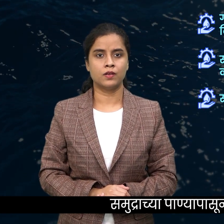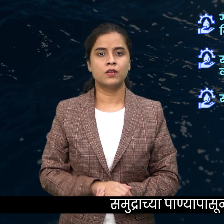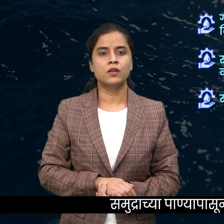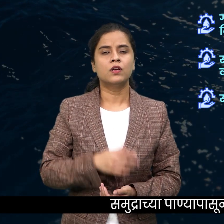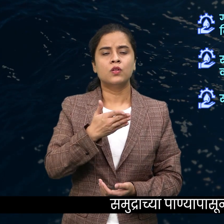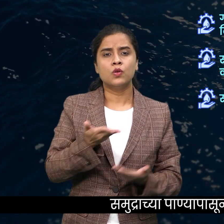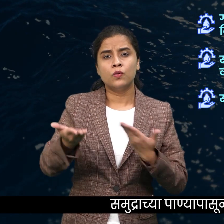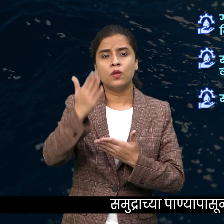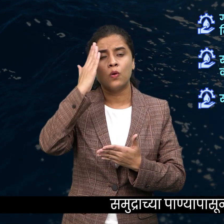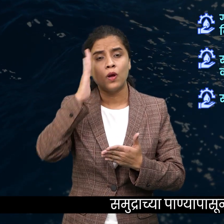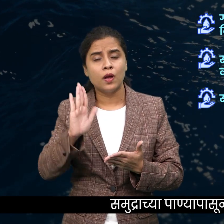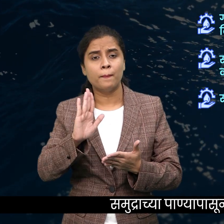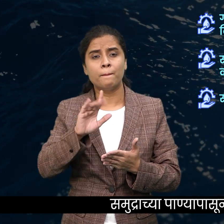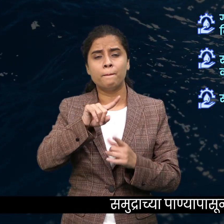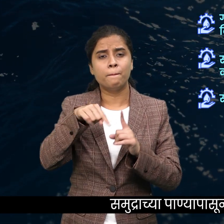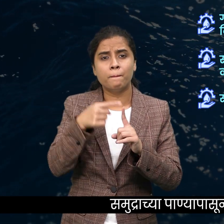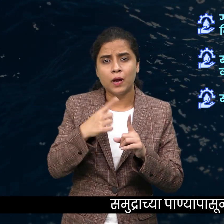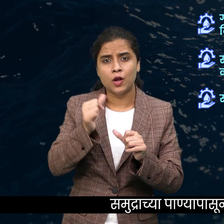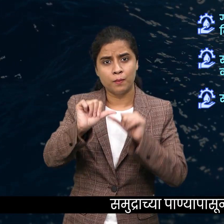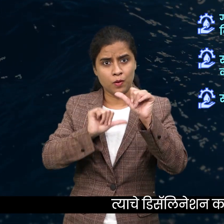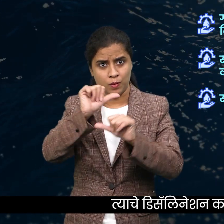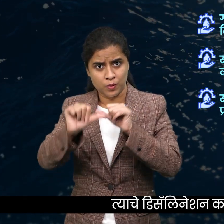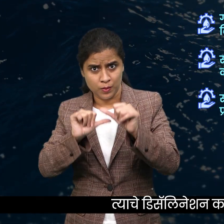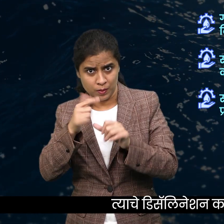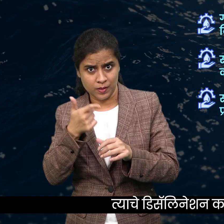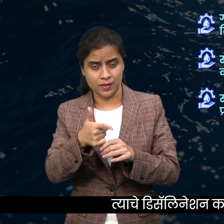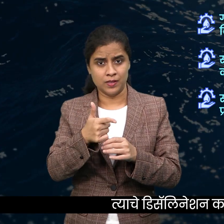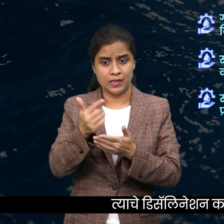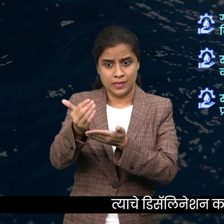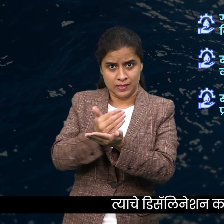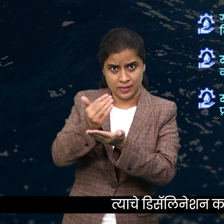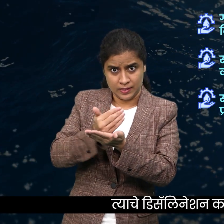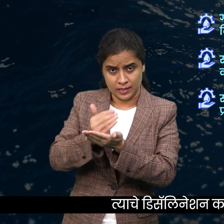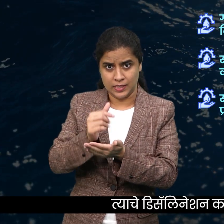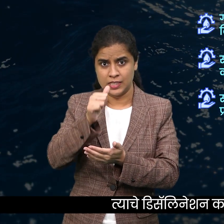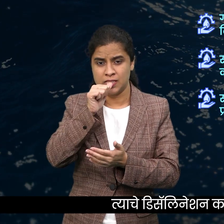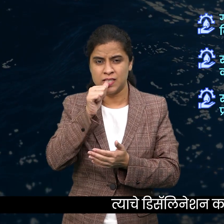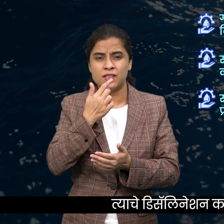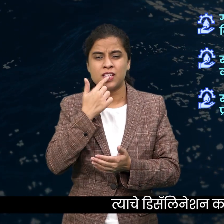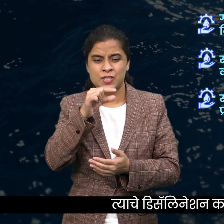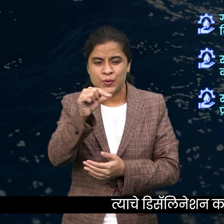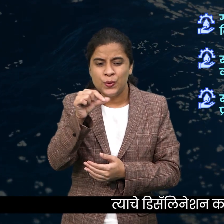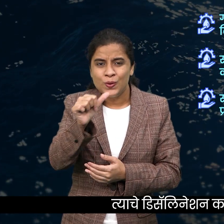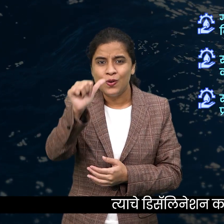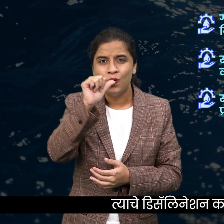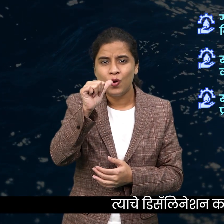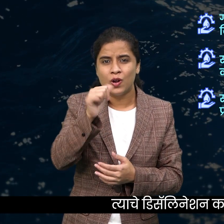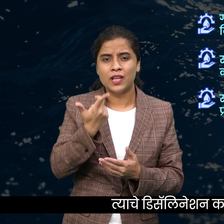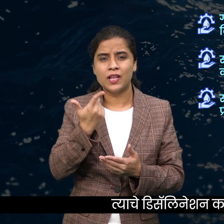समुद्राच्या पाण्यापासून ते वापरण्यायोग्य बनवण्यासाठी त्याचे डिसॅलिनेशन करण्याच्या प्रक्रियेबद्दल जाणून